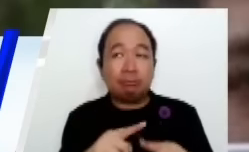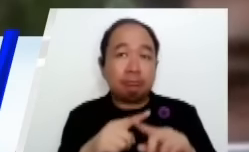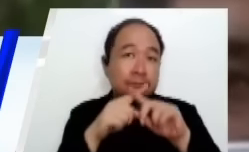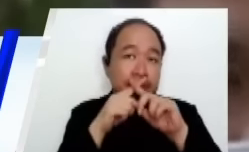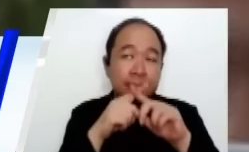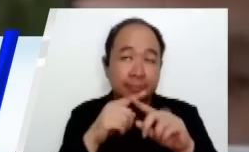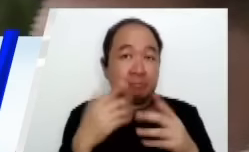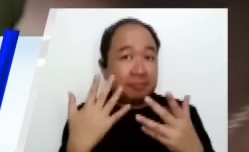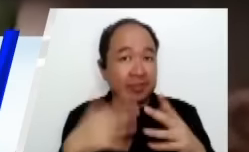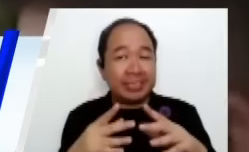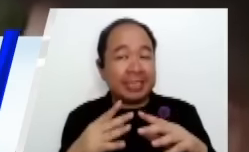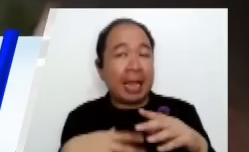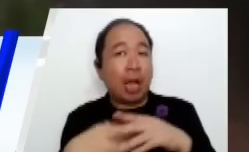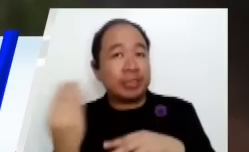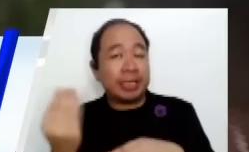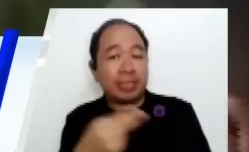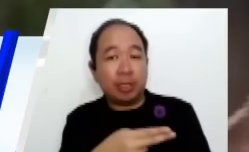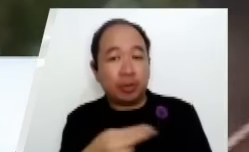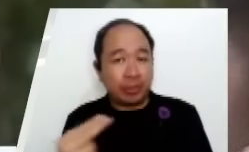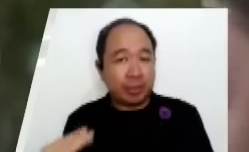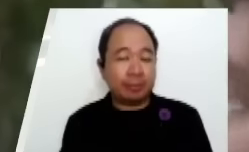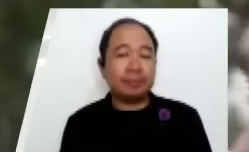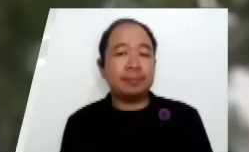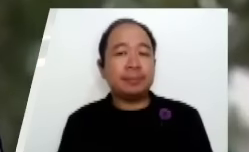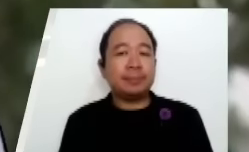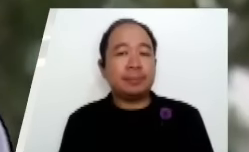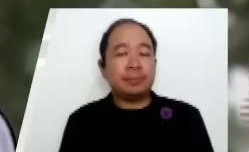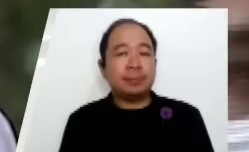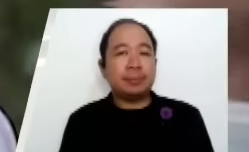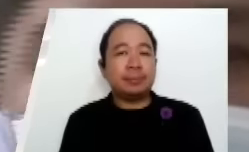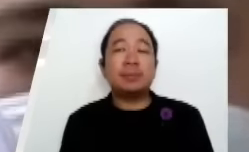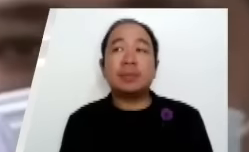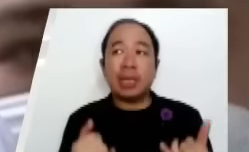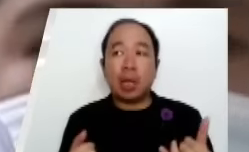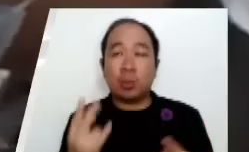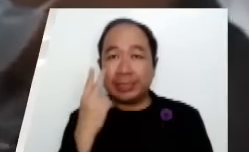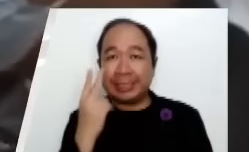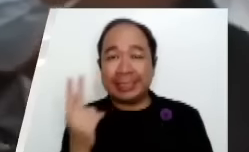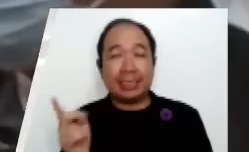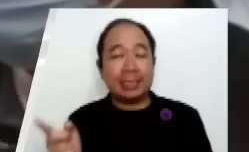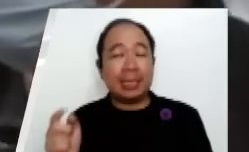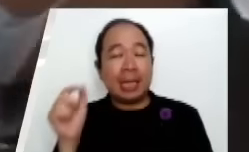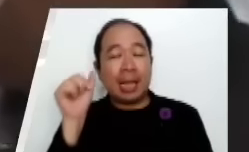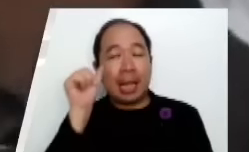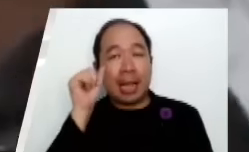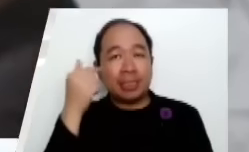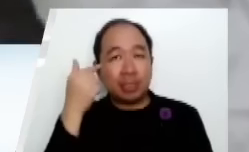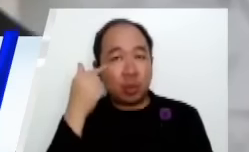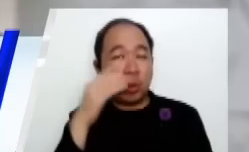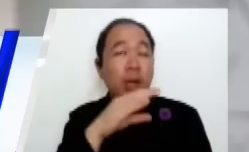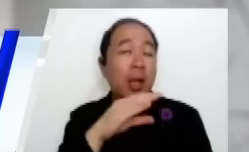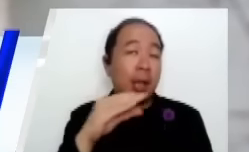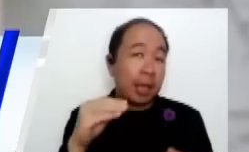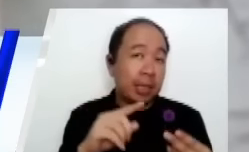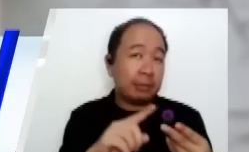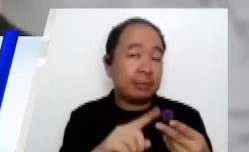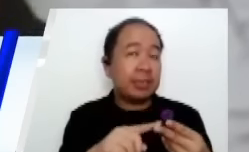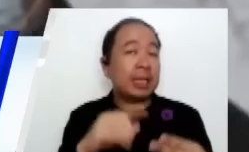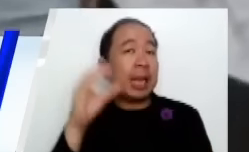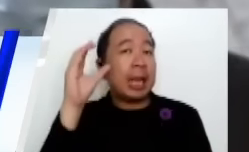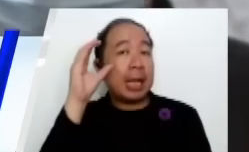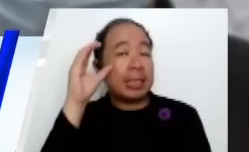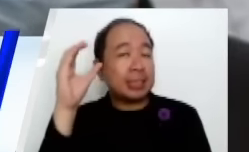found a connection between Uh alis go and candra leong which me that bamban